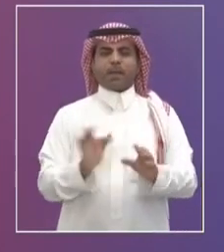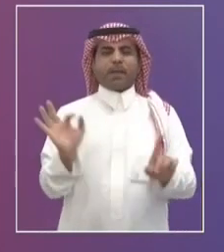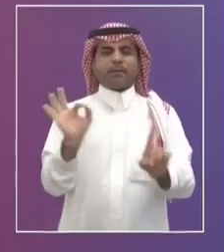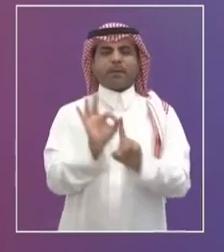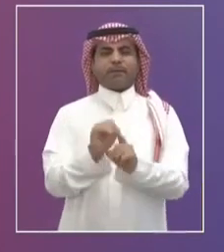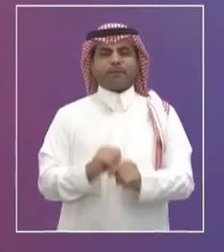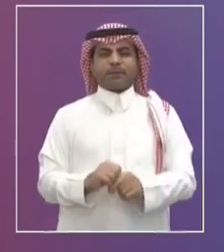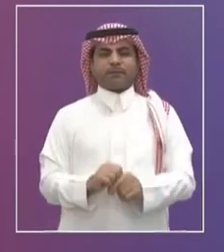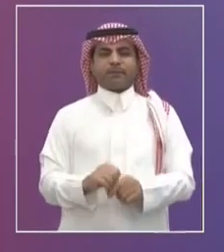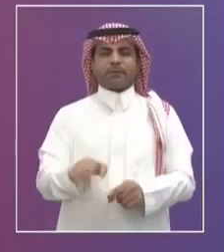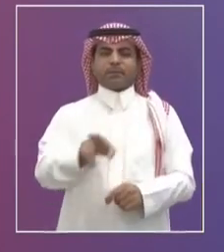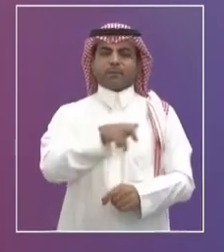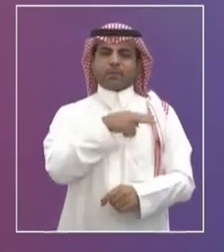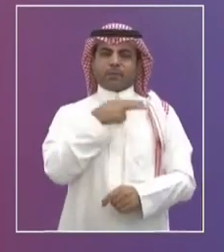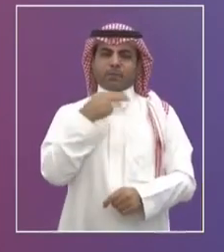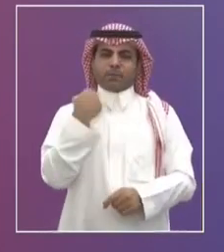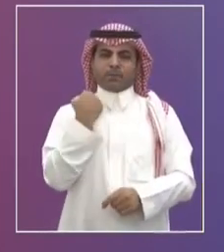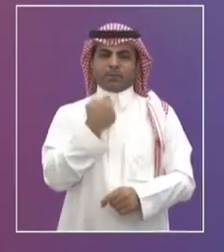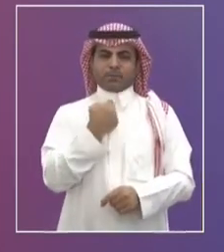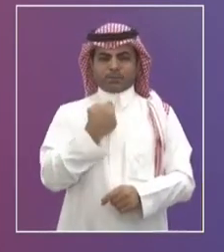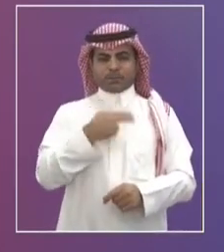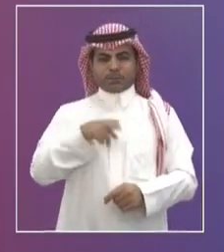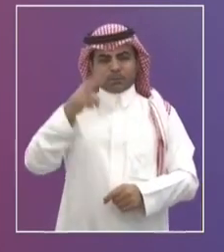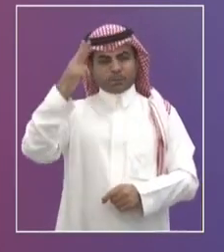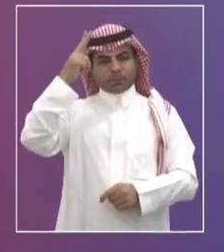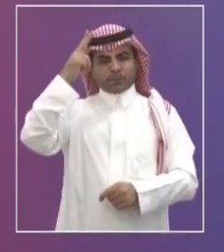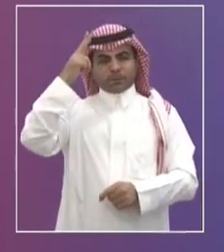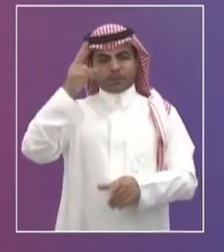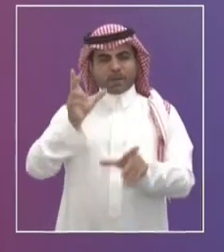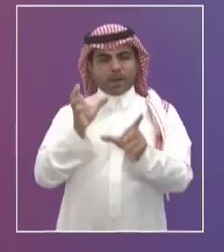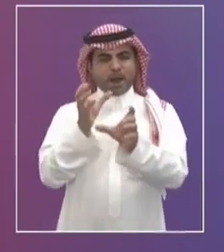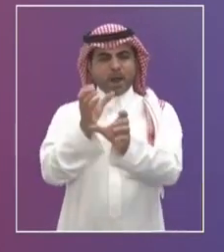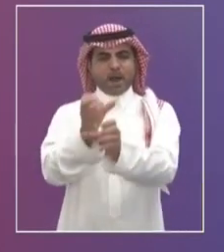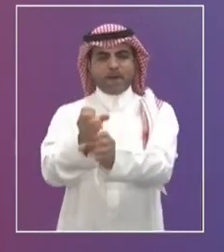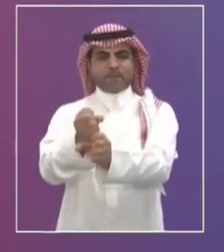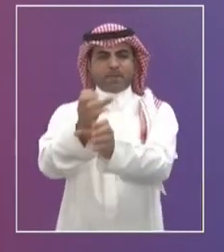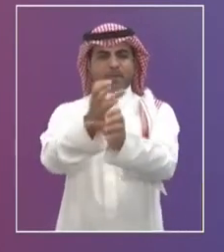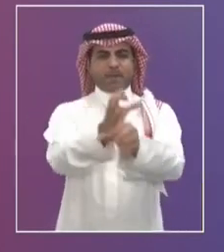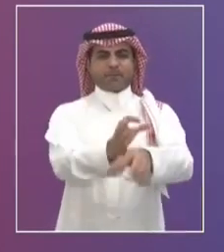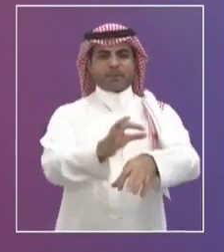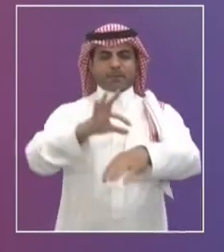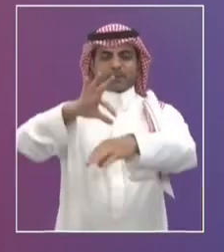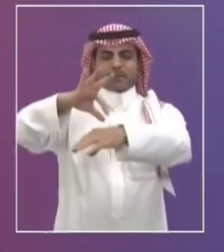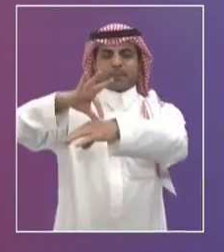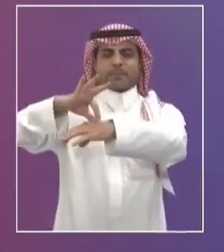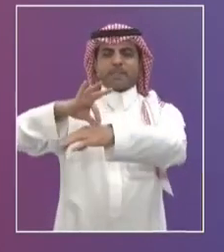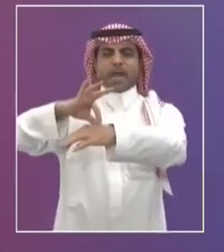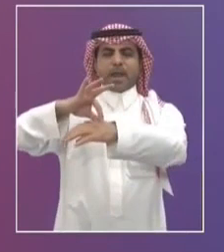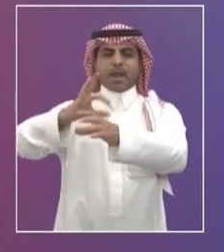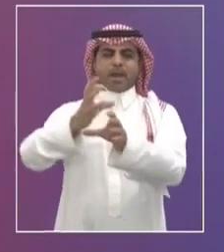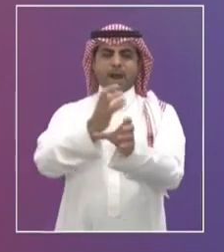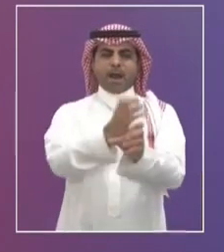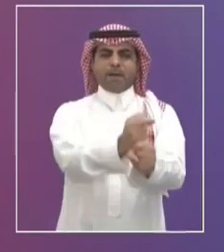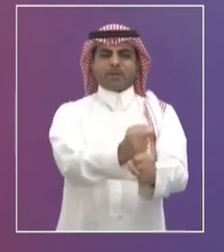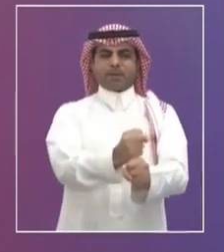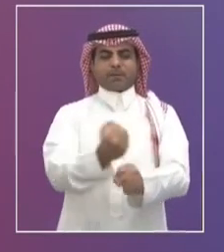حرص المملكة العربية السعودية على سلامة الإنسان فيها.